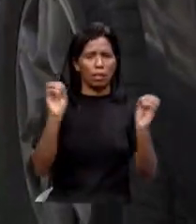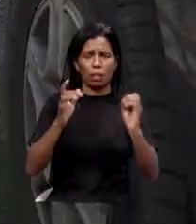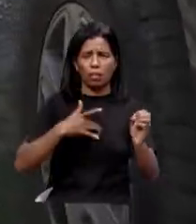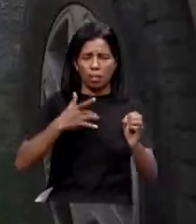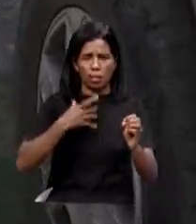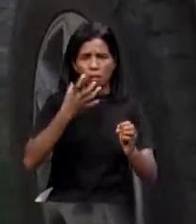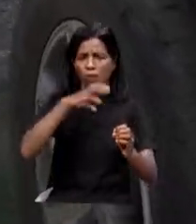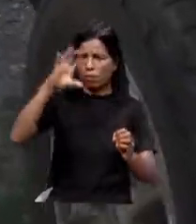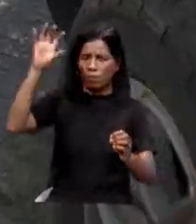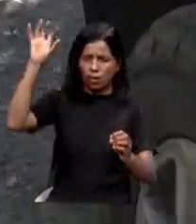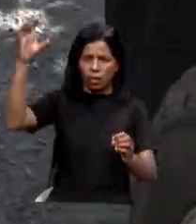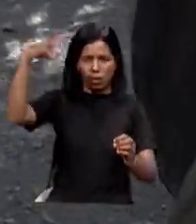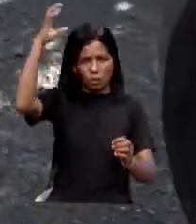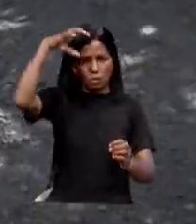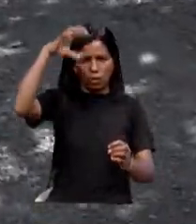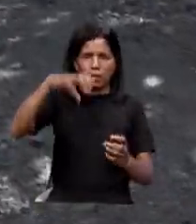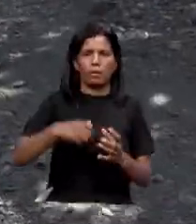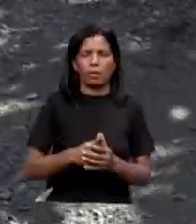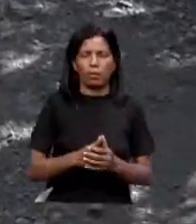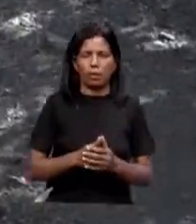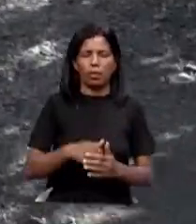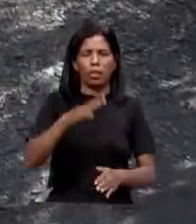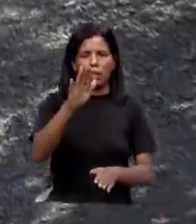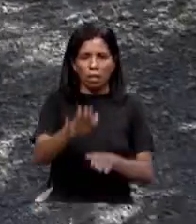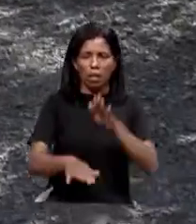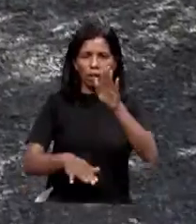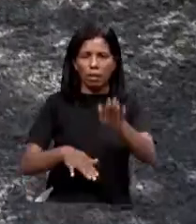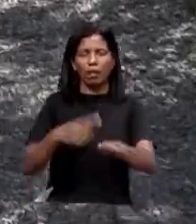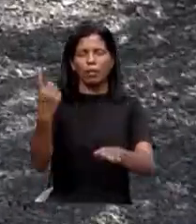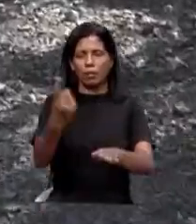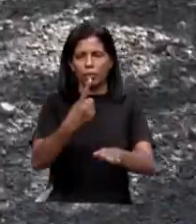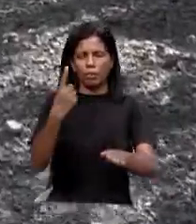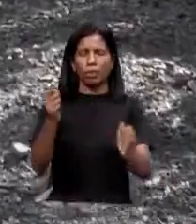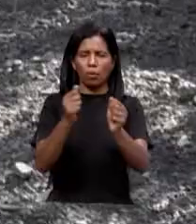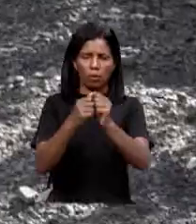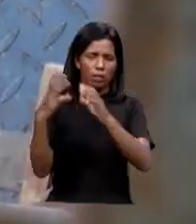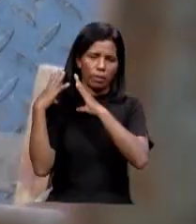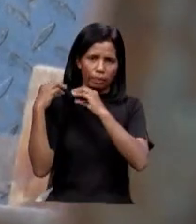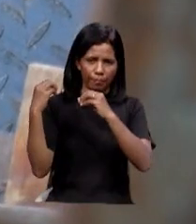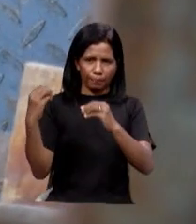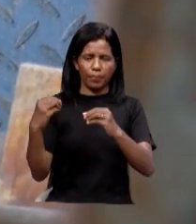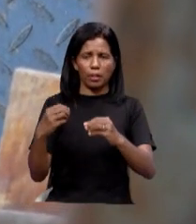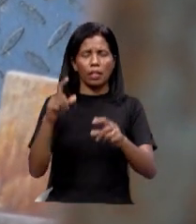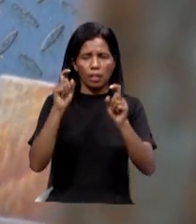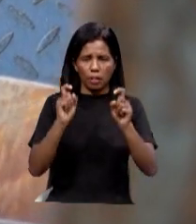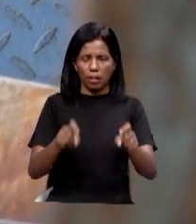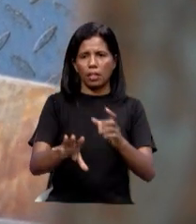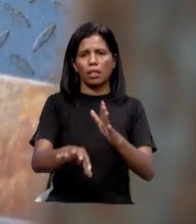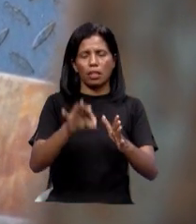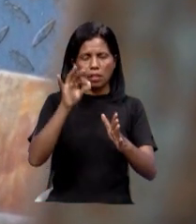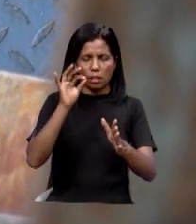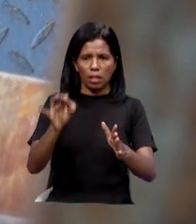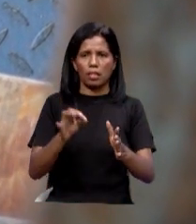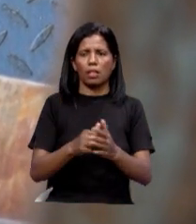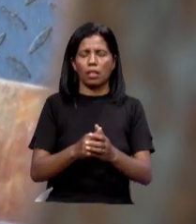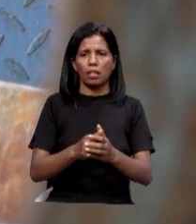nia manas, ka udang nia solur. Hakat na fatin, lao ho esperansa katak, nia tingki hetang lata,